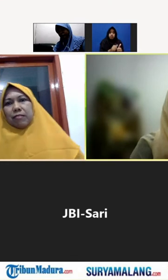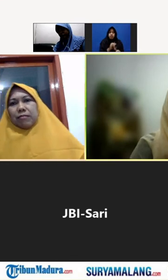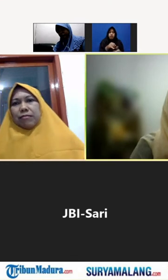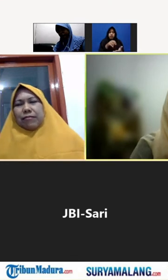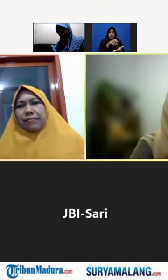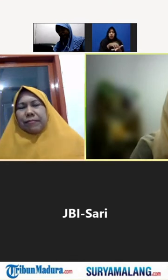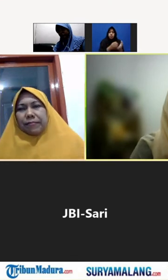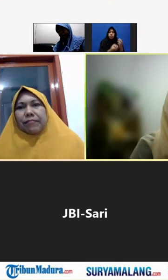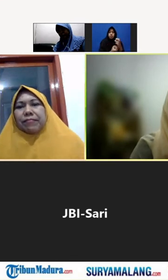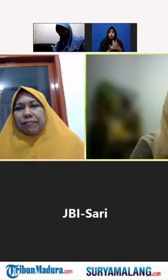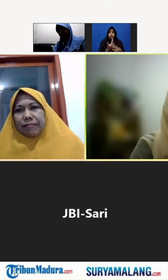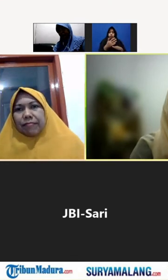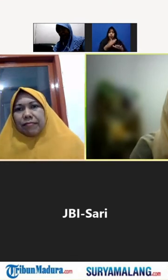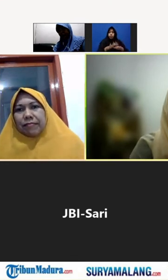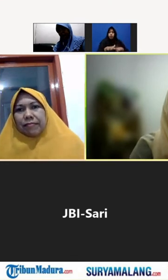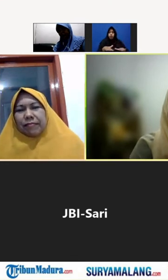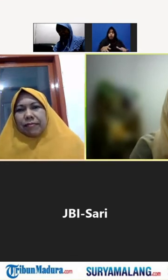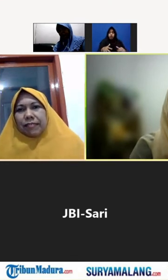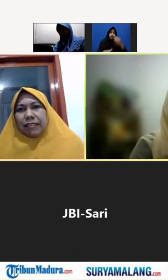bertumbuh anak.